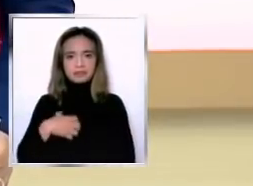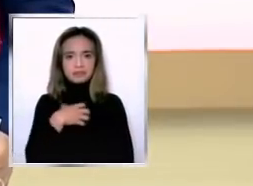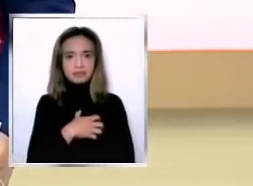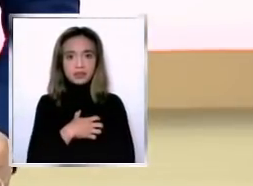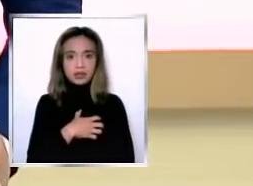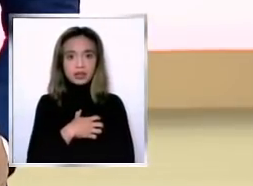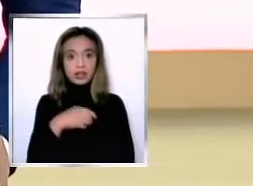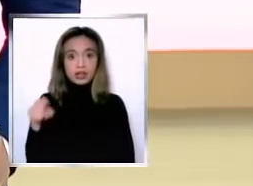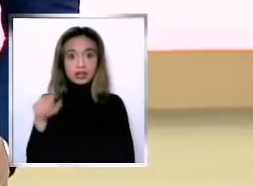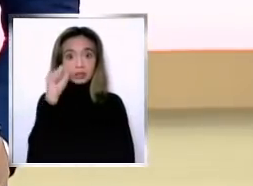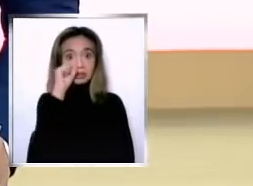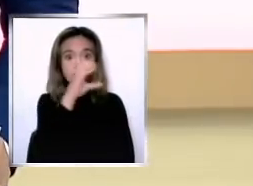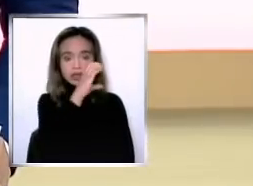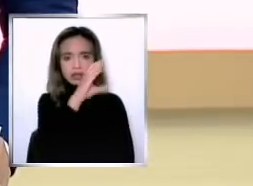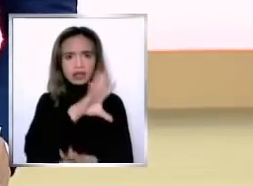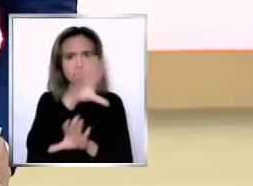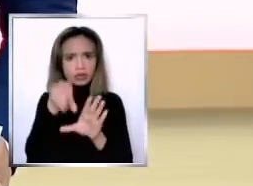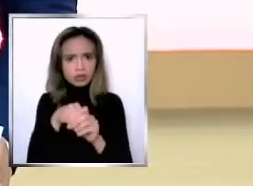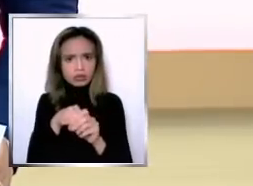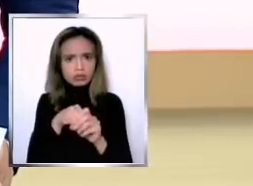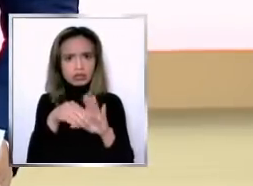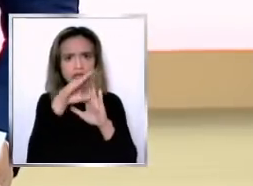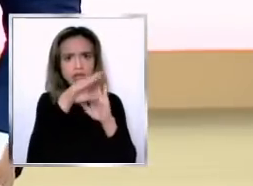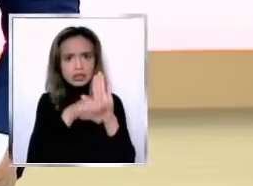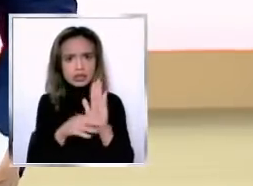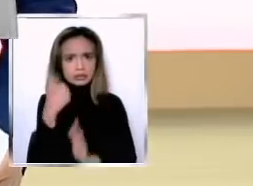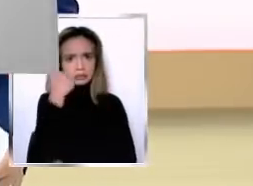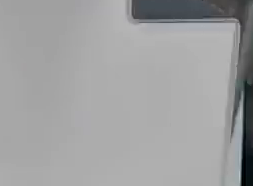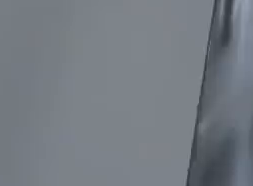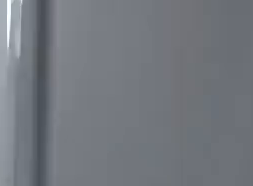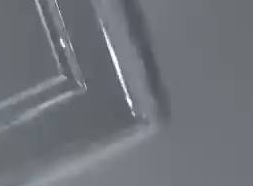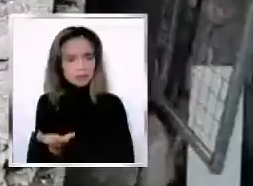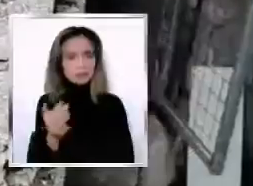mga patay na. Yan ang inaksyonan sa sumbungan ng bayan.